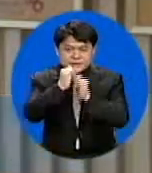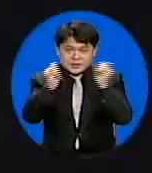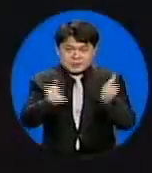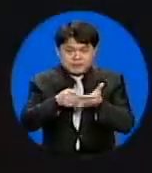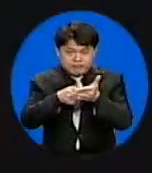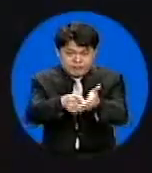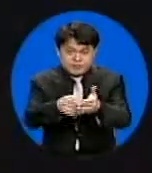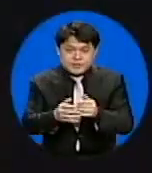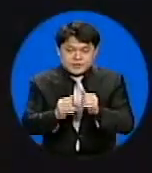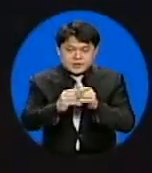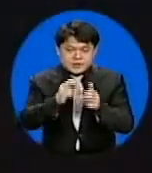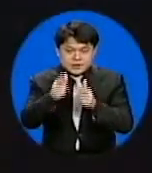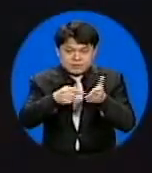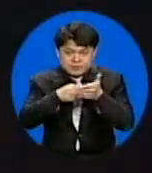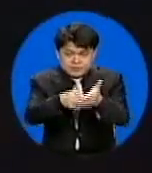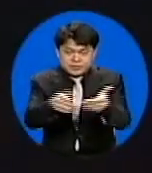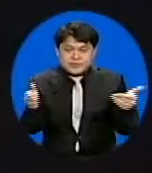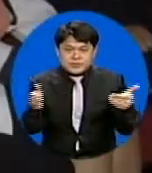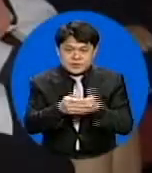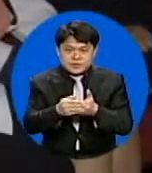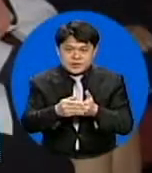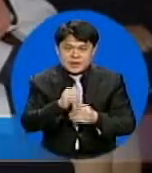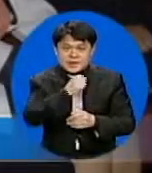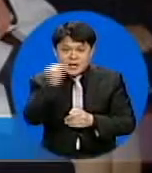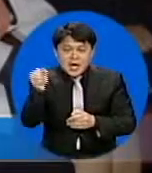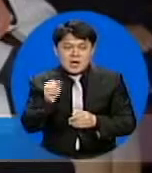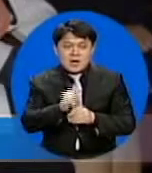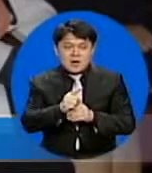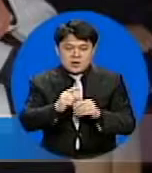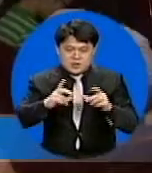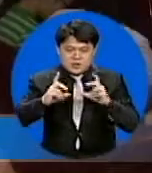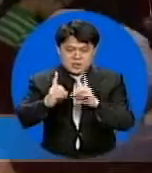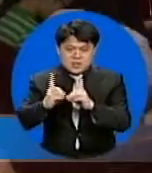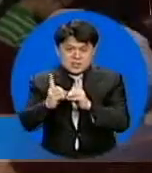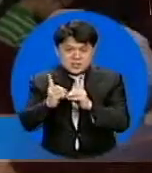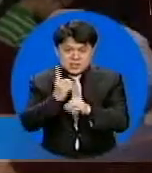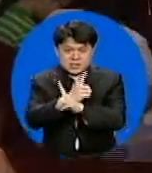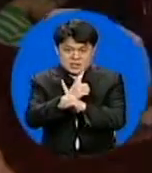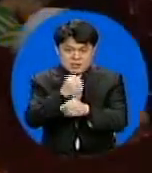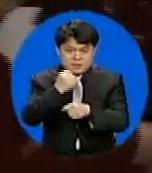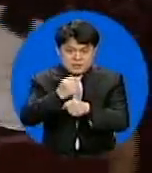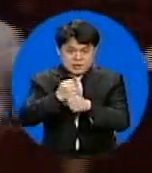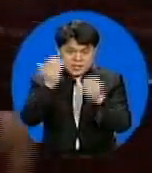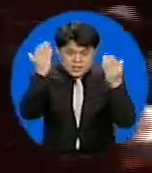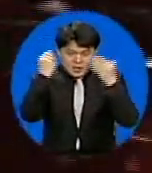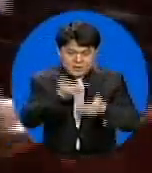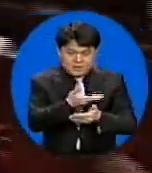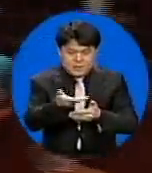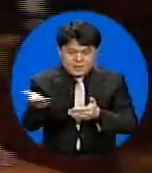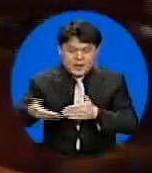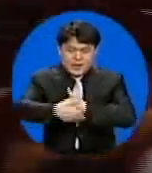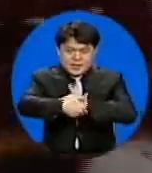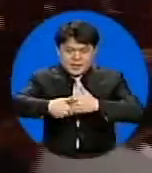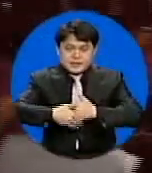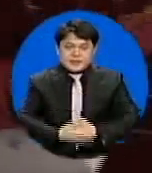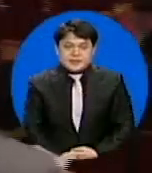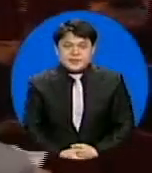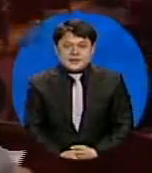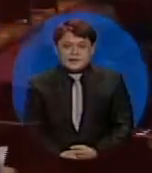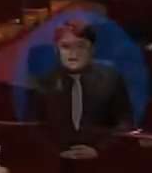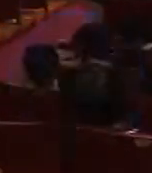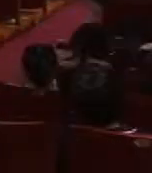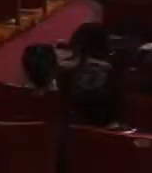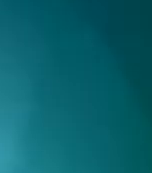되었습니다. 수상작은 DVD로 제작해 앞으로 도내 학교에 배포할 예정입니다. 경기지TV 최지연입니다.